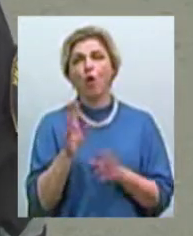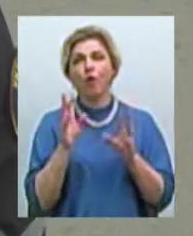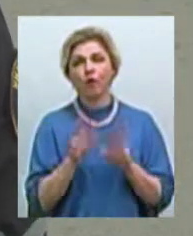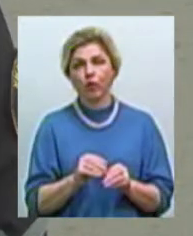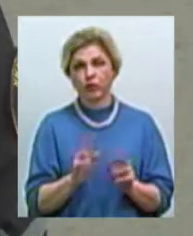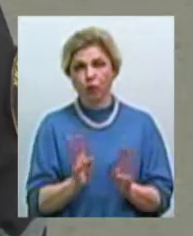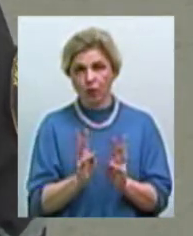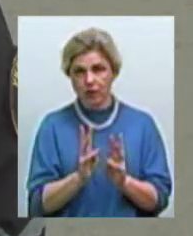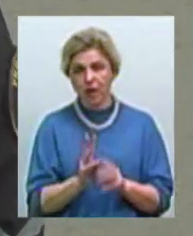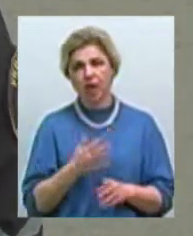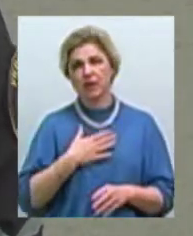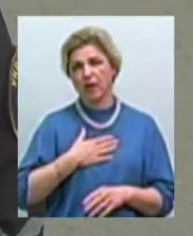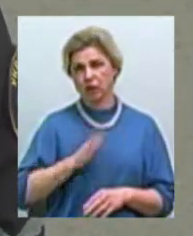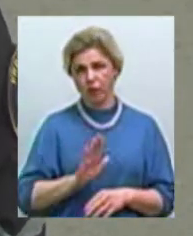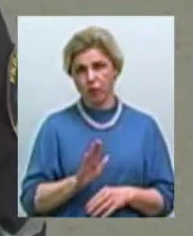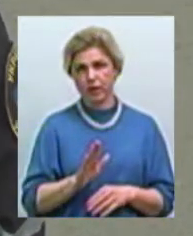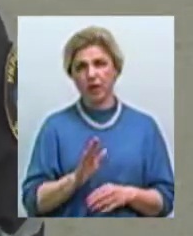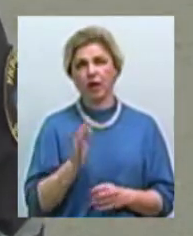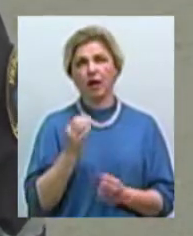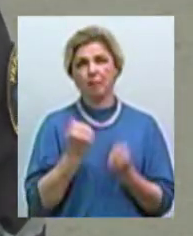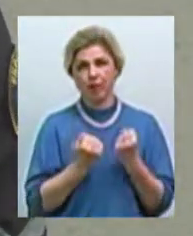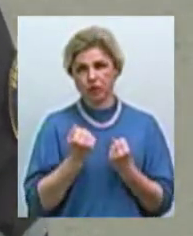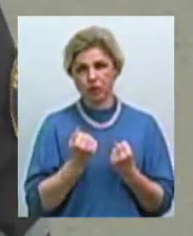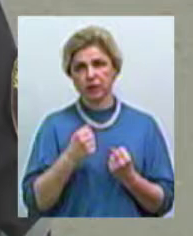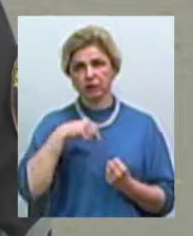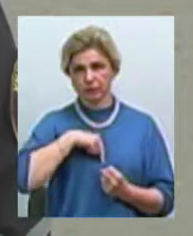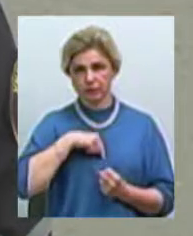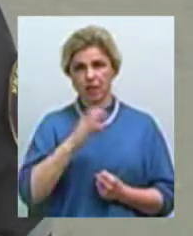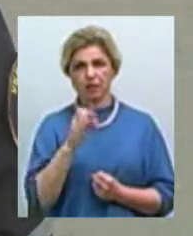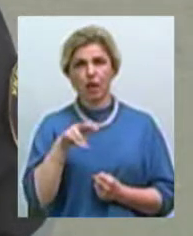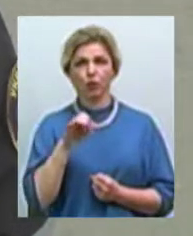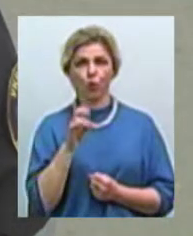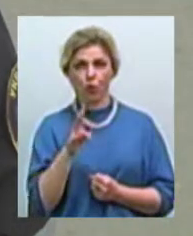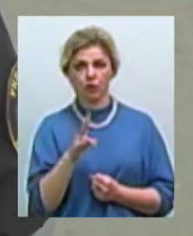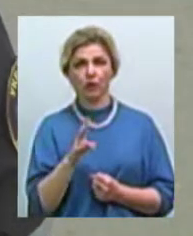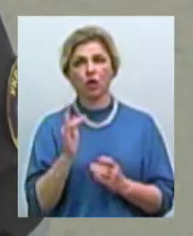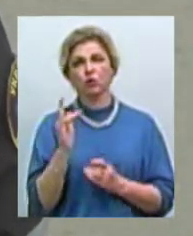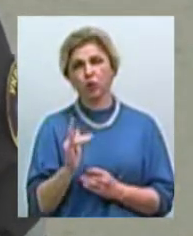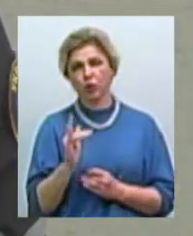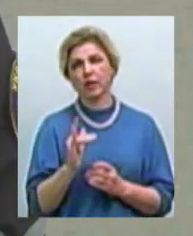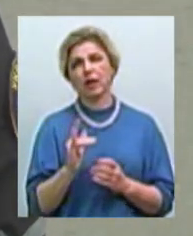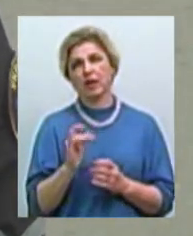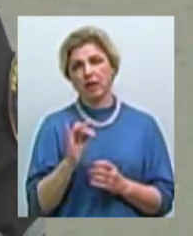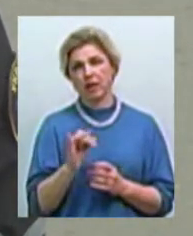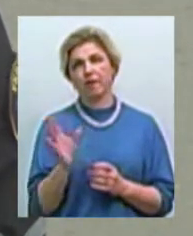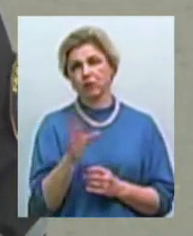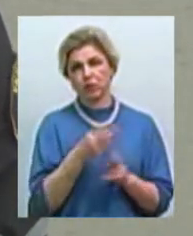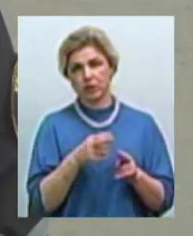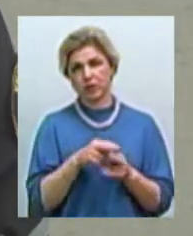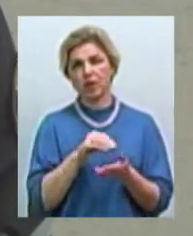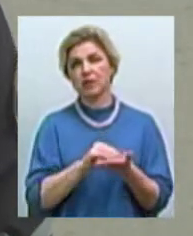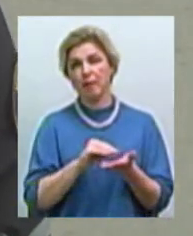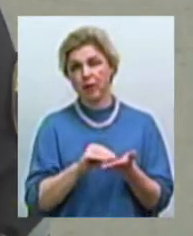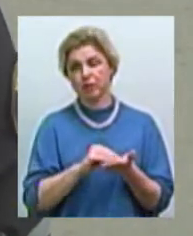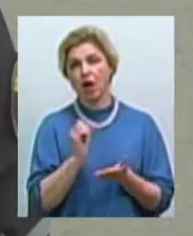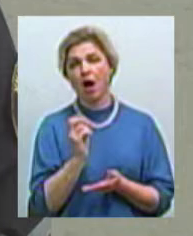вогнегасників, незадовільний стан транспортного засобу, тобто салону, обивка, обшивка сидінь. Це все зафіксовано в